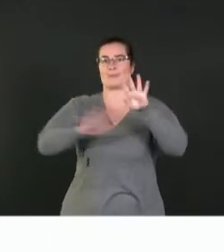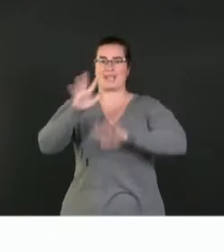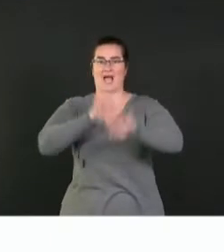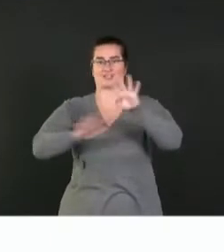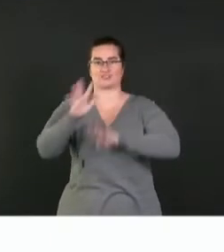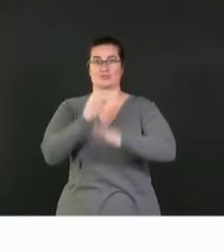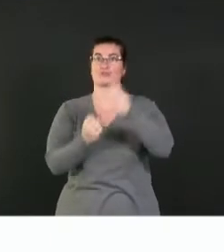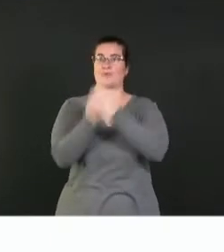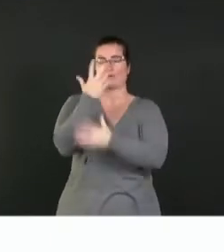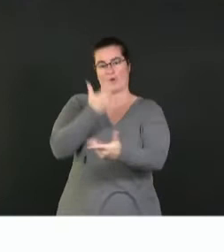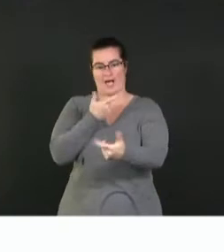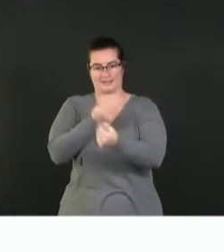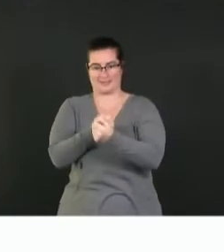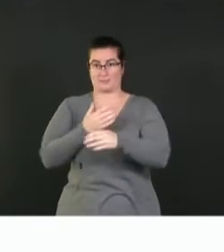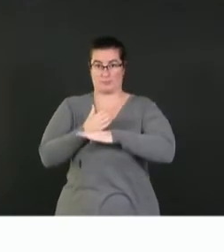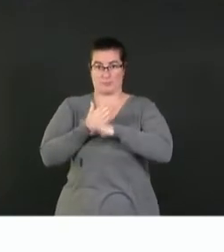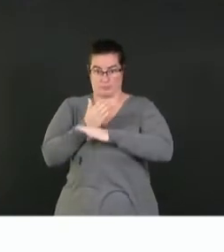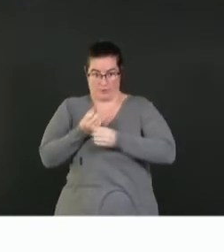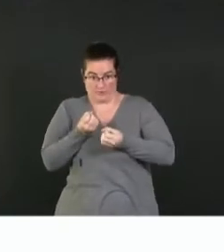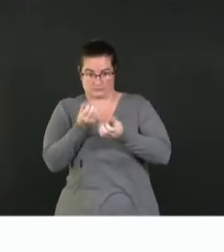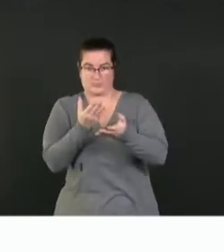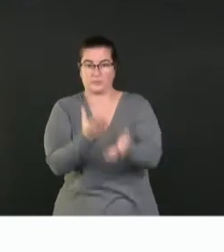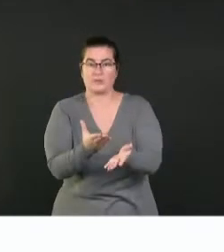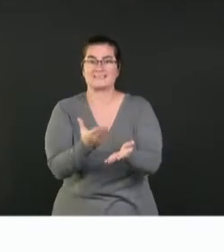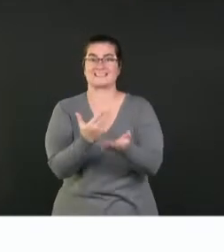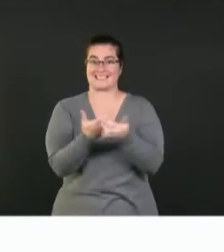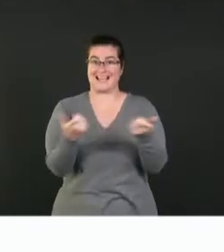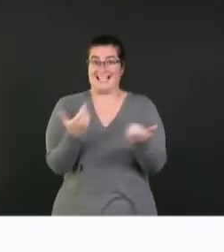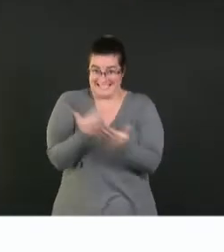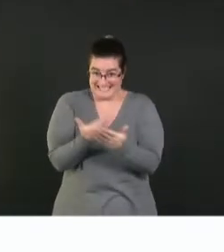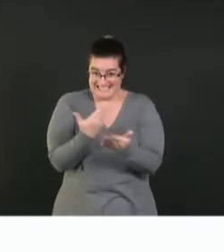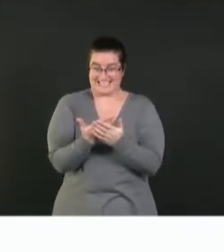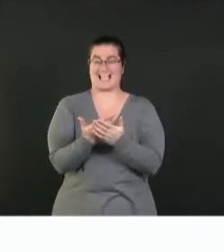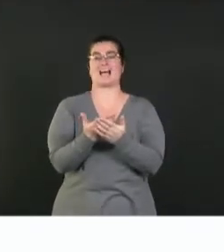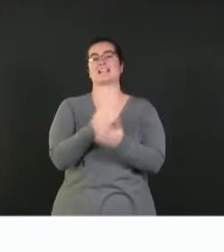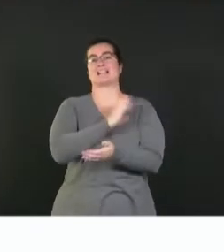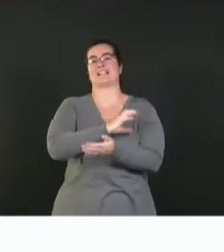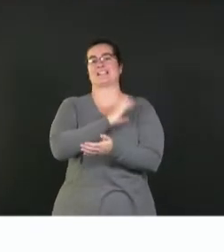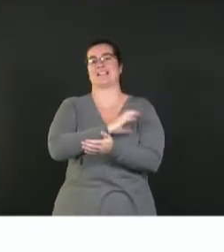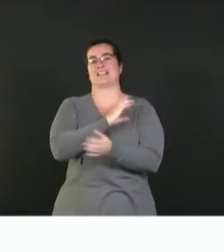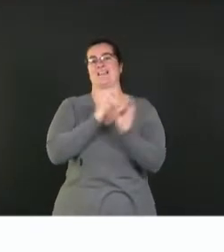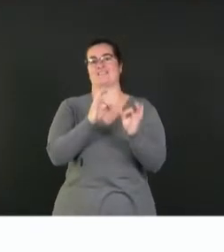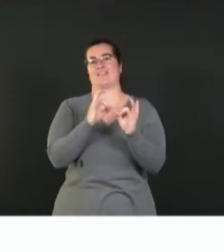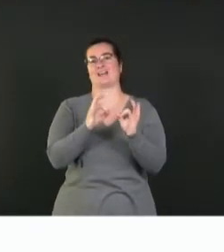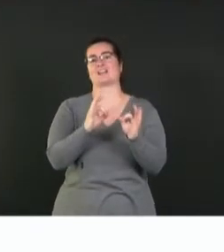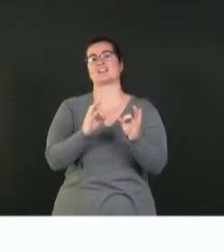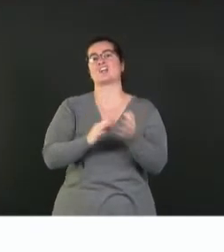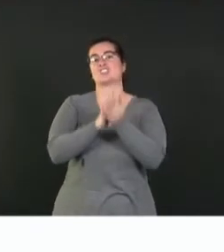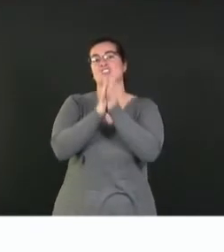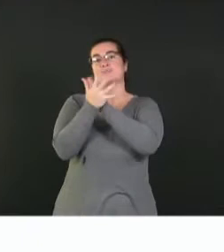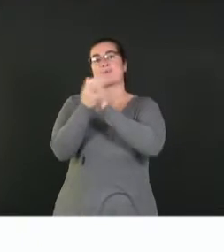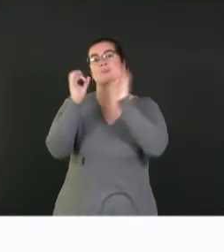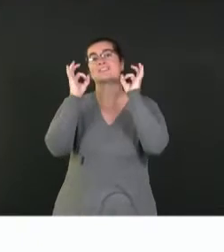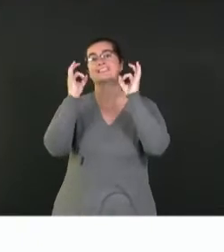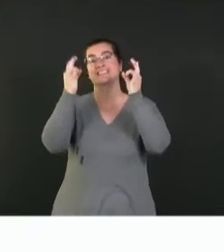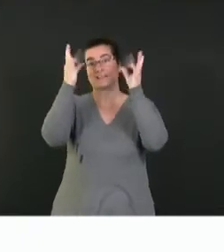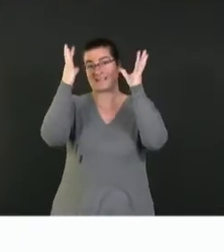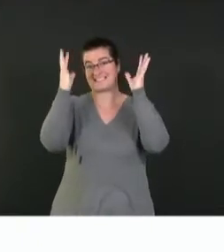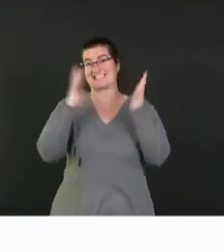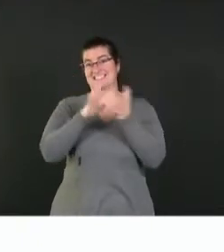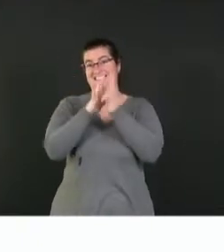nombreux avantages, pour lutter contre les effets du changement climatique en stockant durablement le carbone sur le long